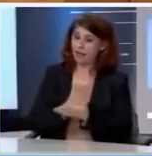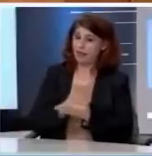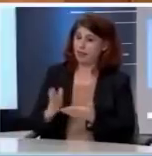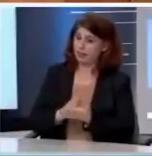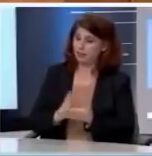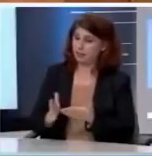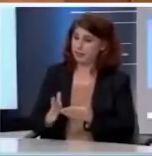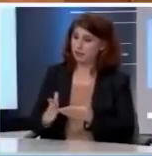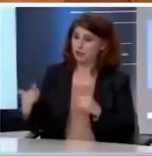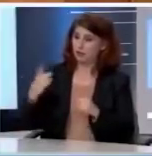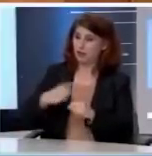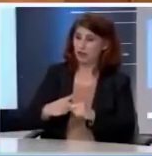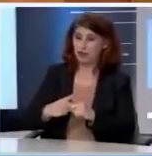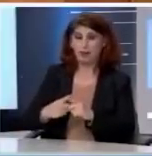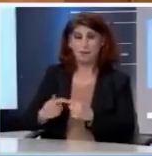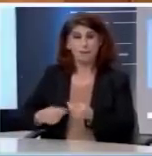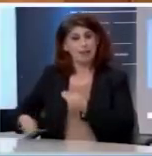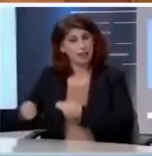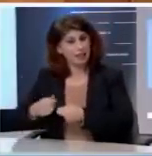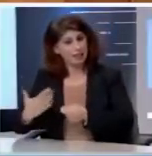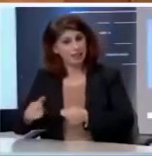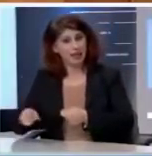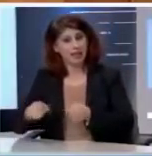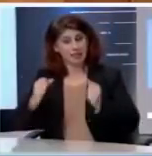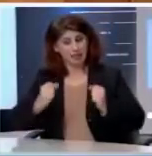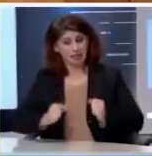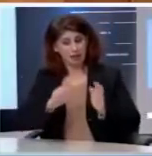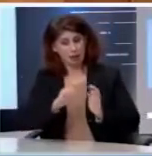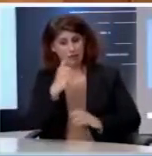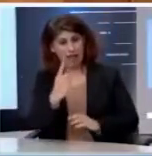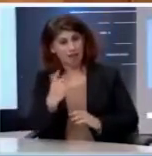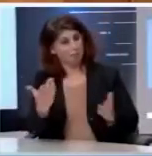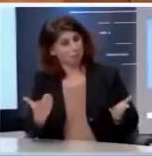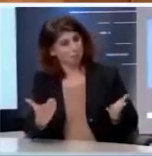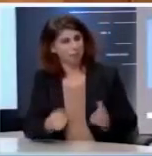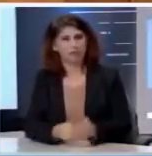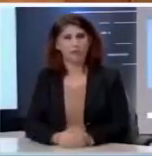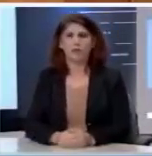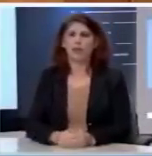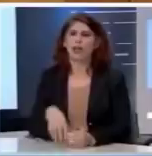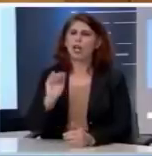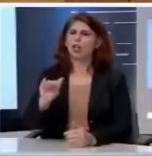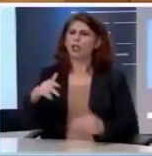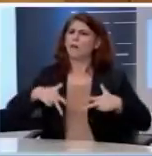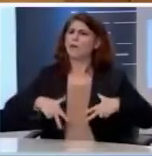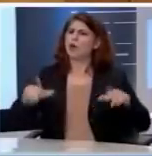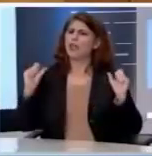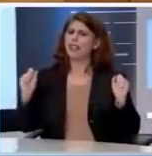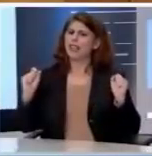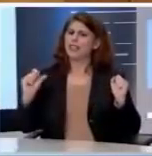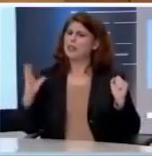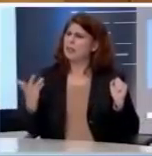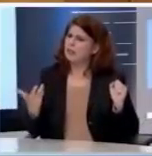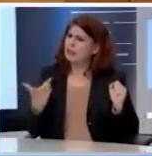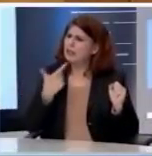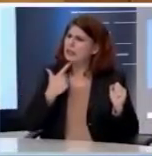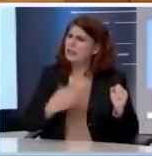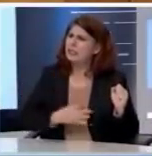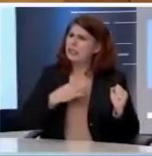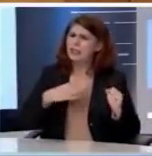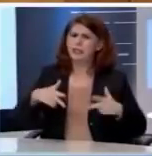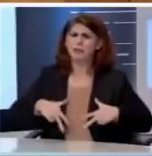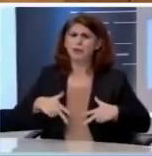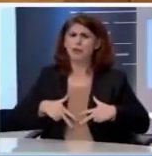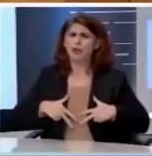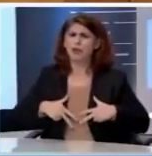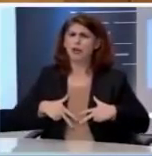και ευνοϊκή μεταχείριση θα είχε η Νοβάρτης για να είναι στη θέση 71. Αλλά ρωτάω τον κύριο Υπουργό της Υγείας. Γιατί κύριε Υπουργέ, με